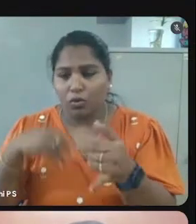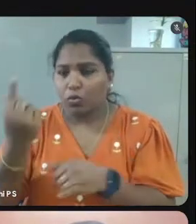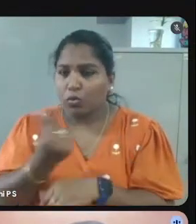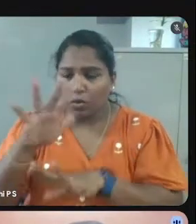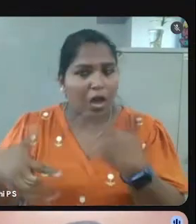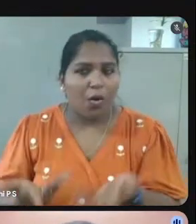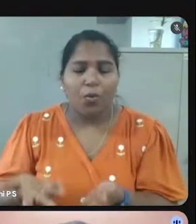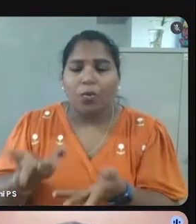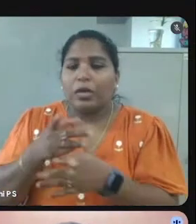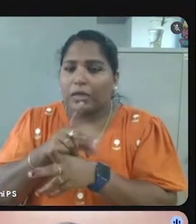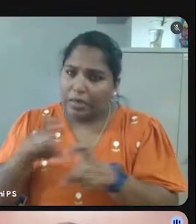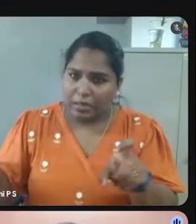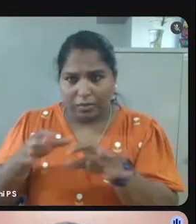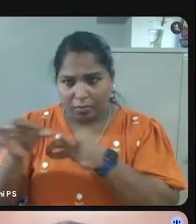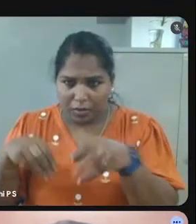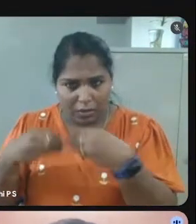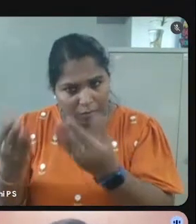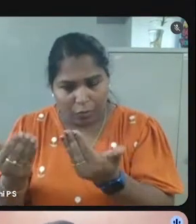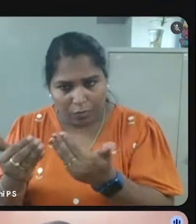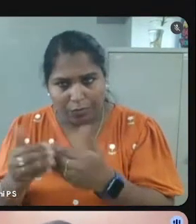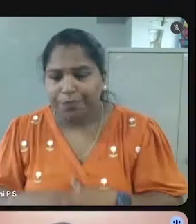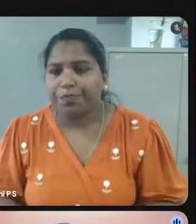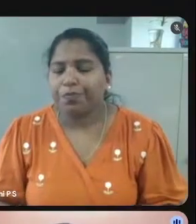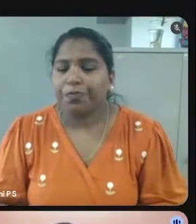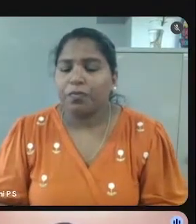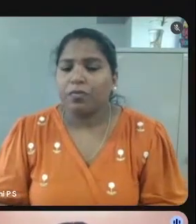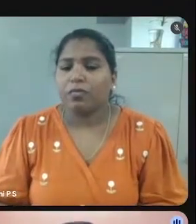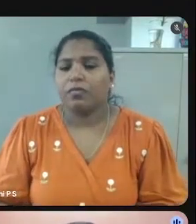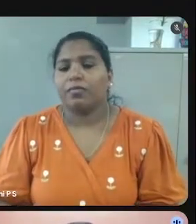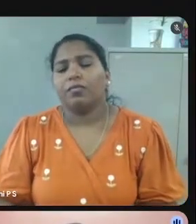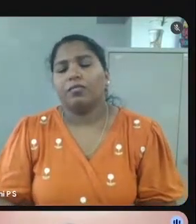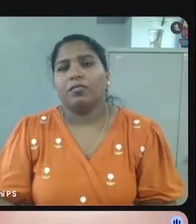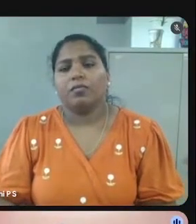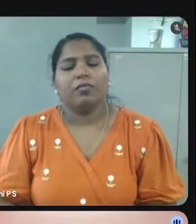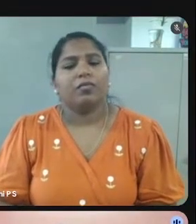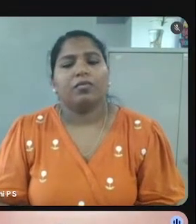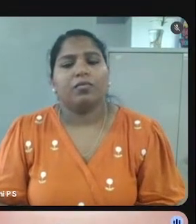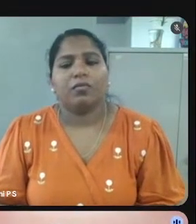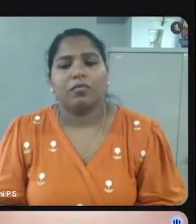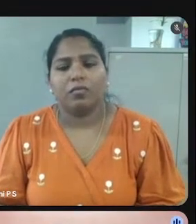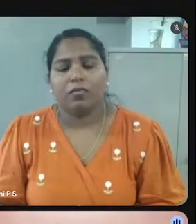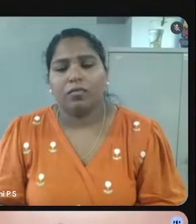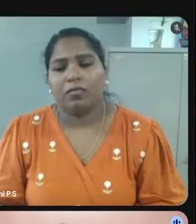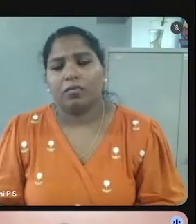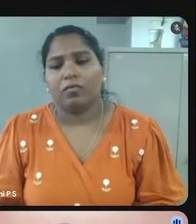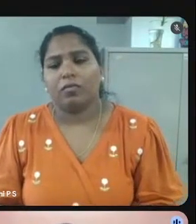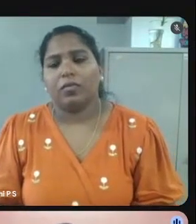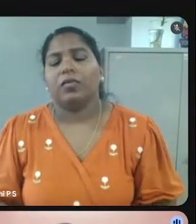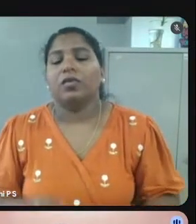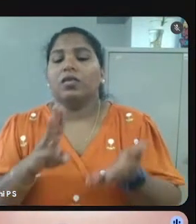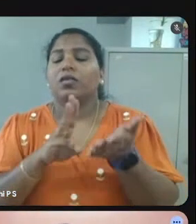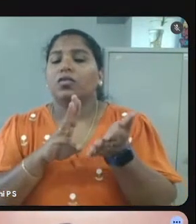സാധിക്കും? പിന്നെ ആക്ച്വലി ഇത് ഈ മസ്കുലർ ഡിസ്ട്രോഫിയിലെ ആ ടൈപ്പിലുള്ളവർക്ക് ഹെറ്ററോസെക്ഷൽ